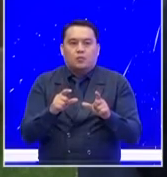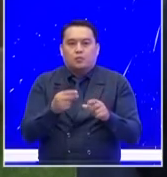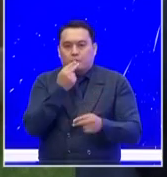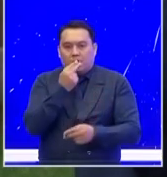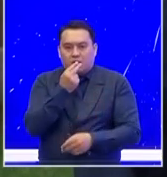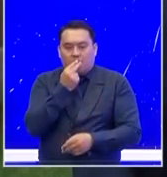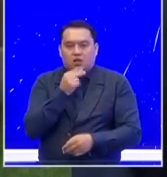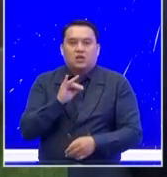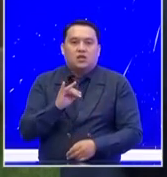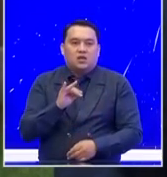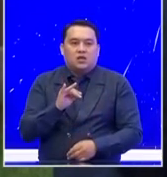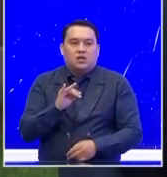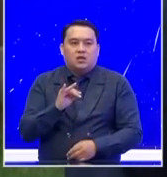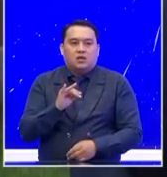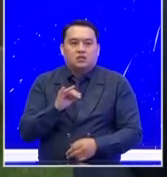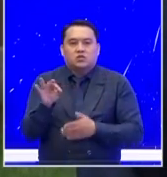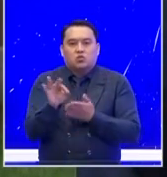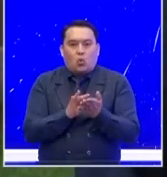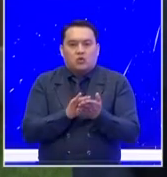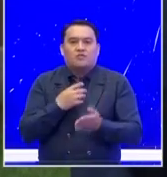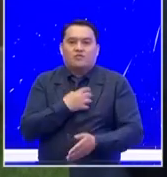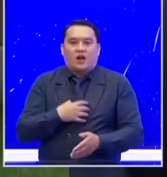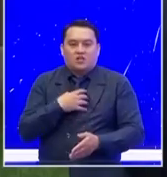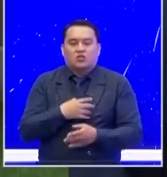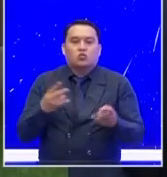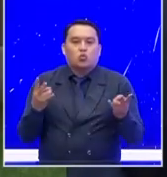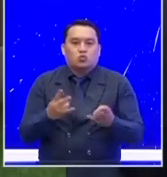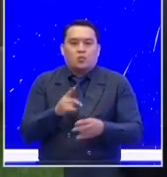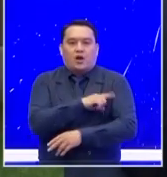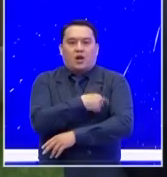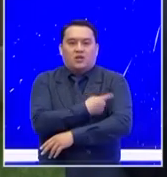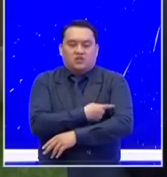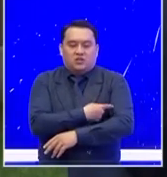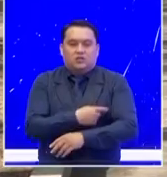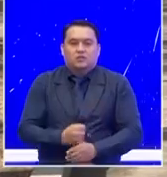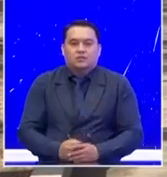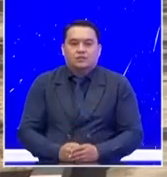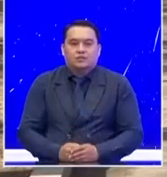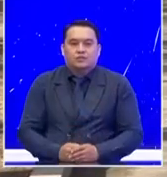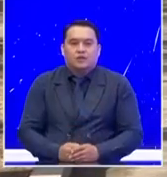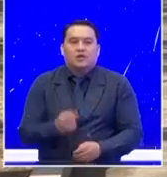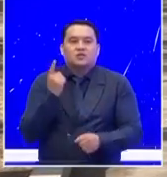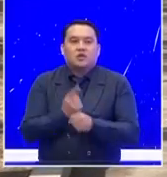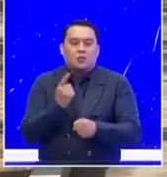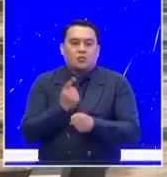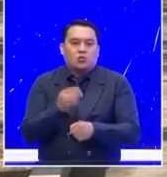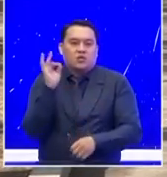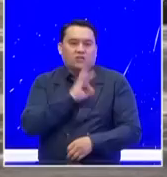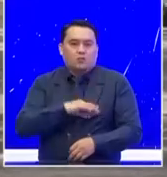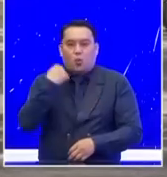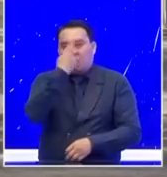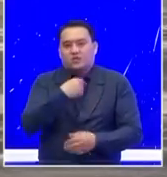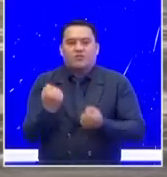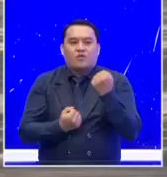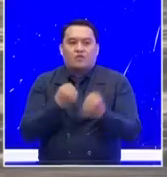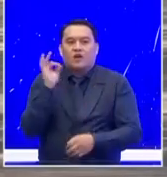питания, а также по срочной и важной необходимости в больнице и поликлинике. Вопреки запрету использования личного